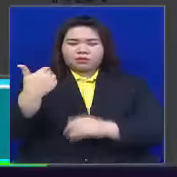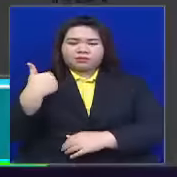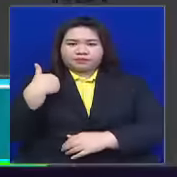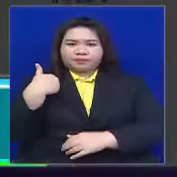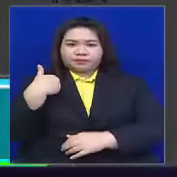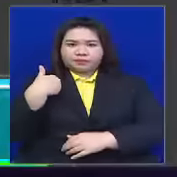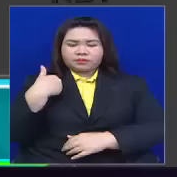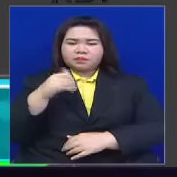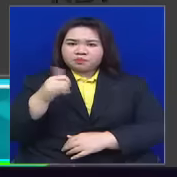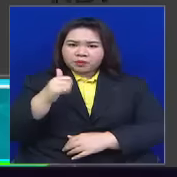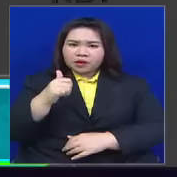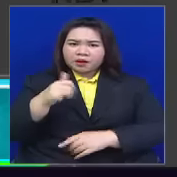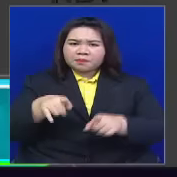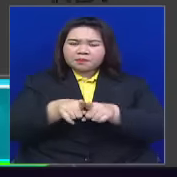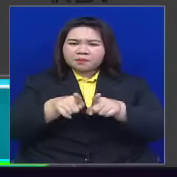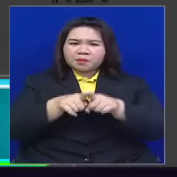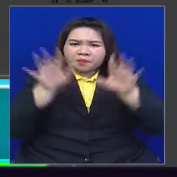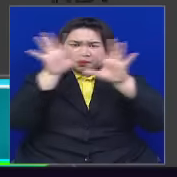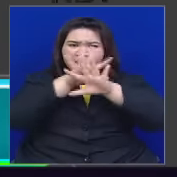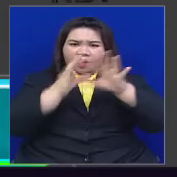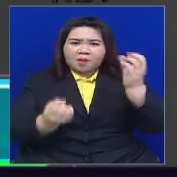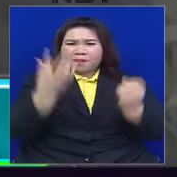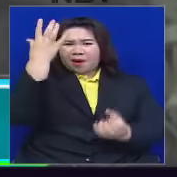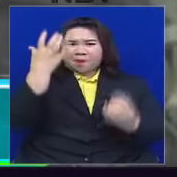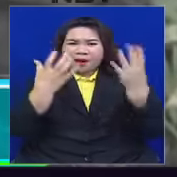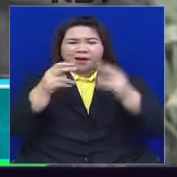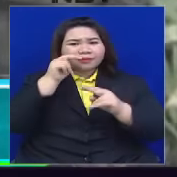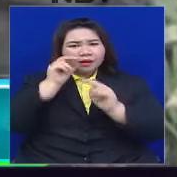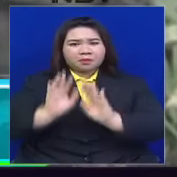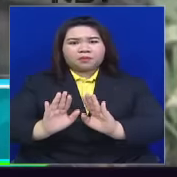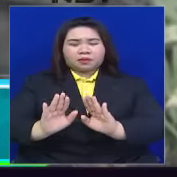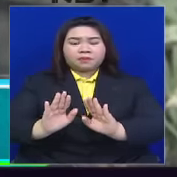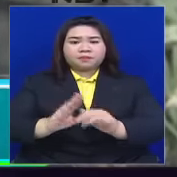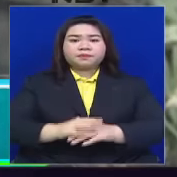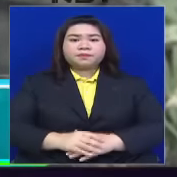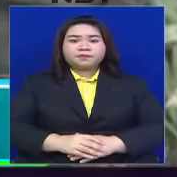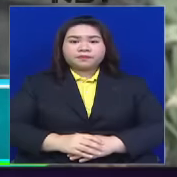างช่วงเนี่ยมันจะเป็นลักษณะของป่าชื้นนะครับมี